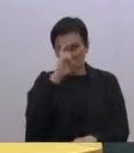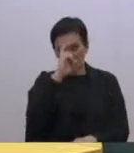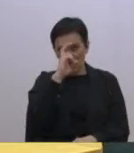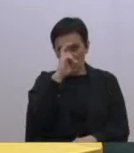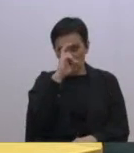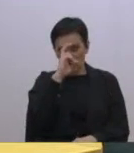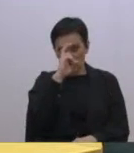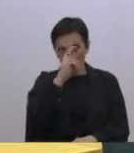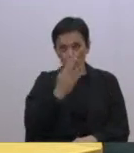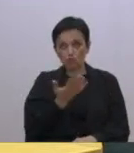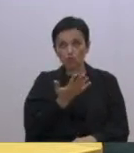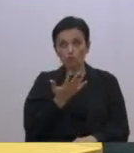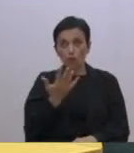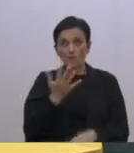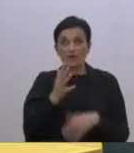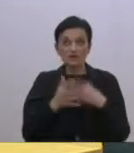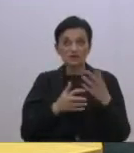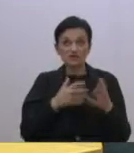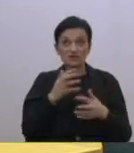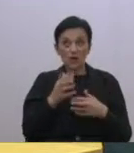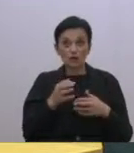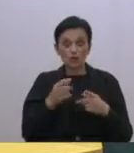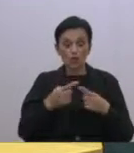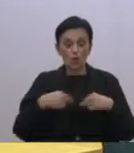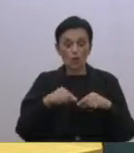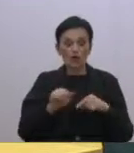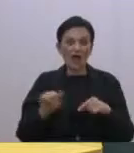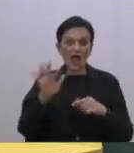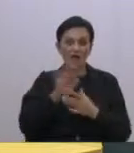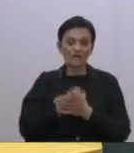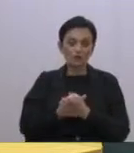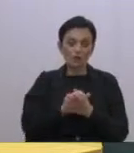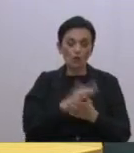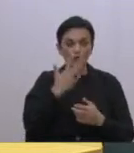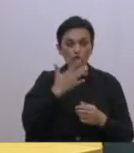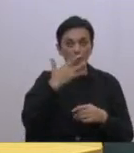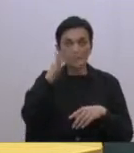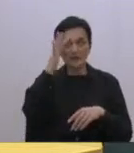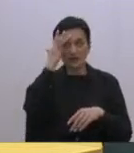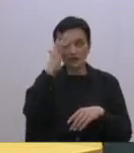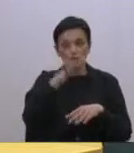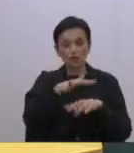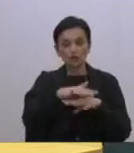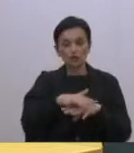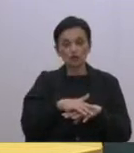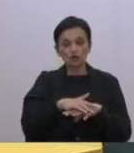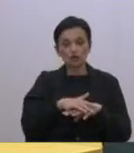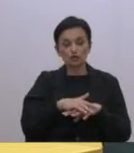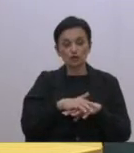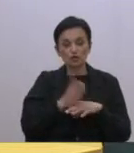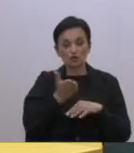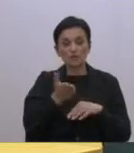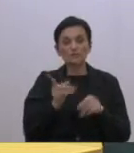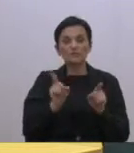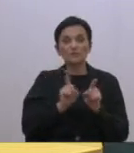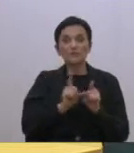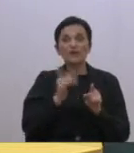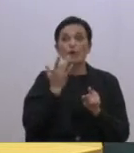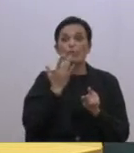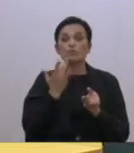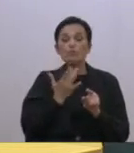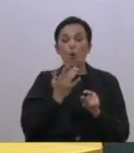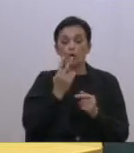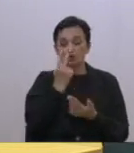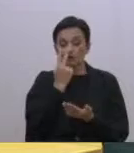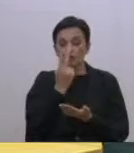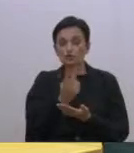რომელიღაც საერთაშორისო ორგანიზაციის, ევროკავშირი იქნება თუ ამერიკის შეერთებულ შტატებში, ისეთი პოლიტიკური